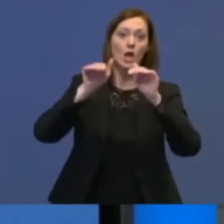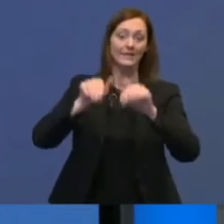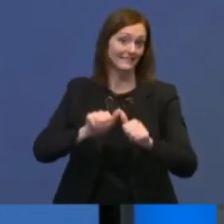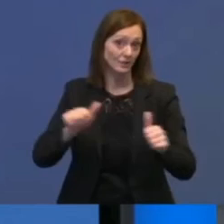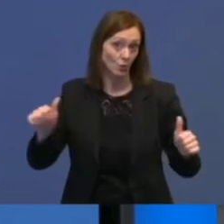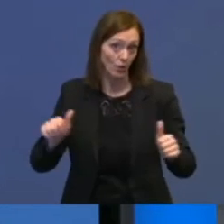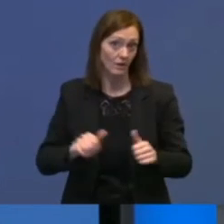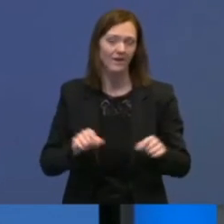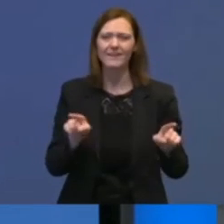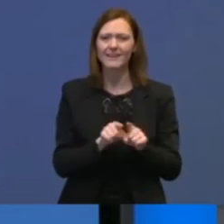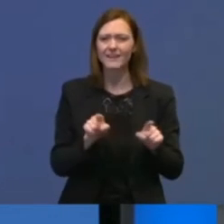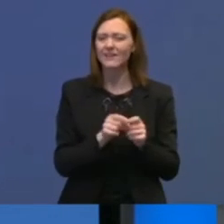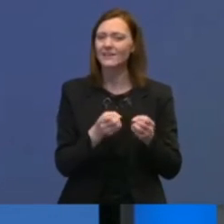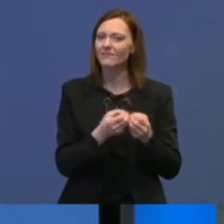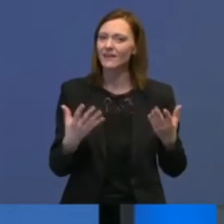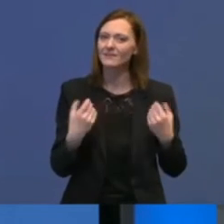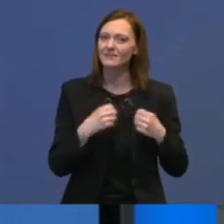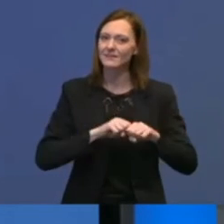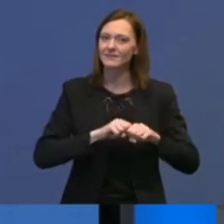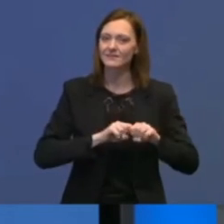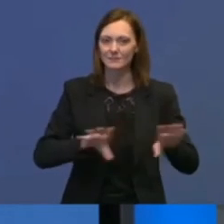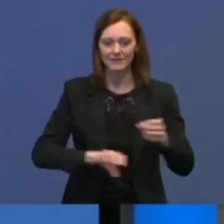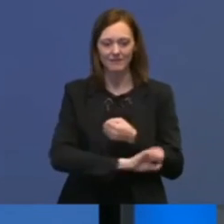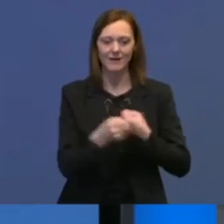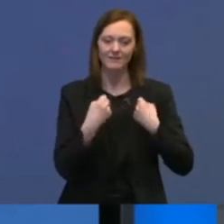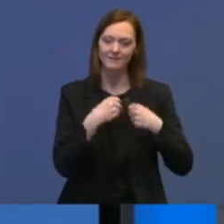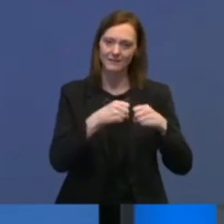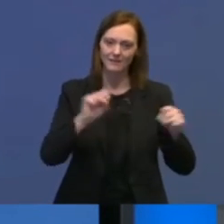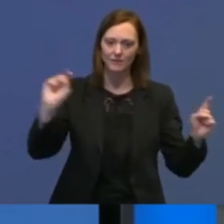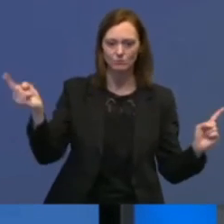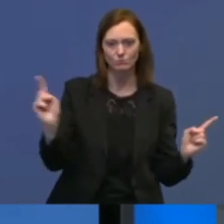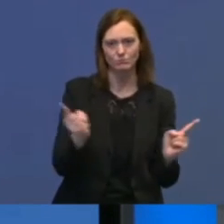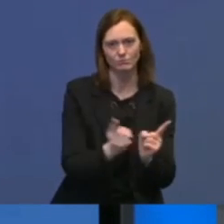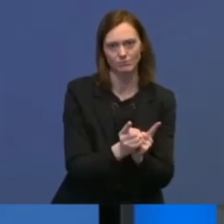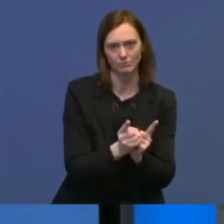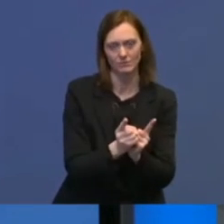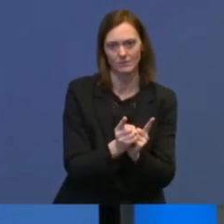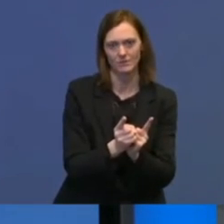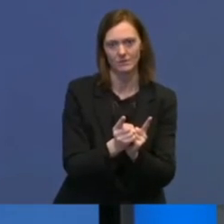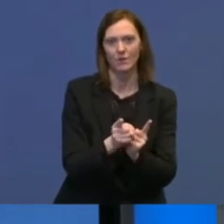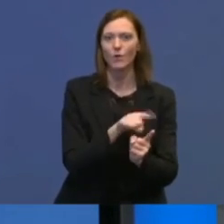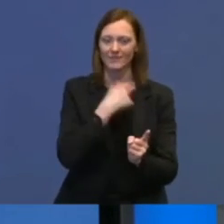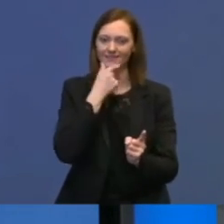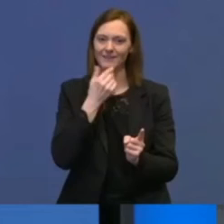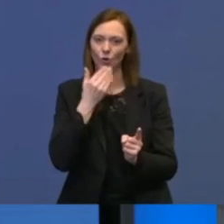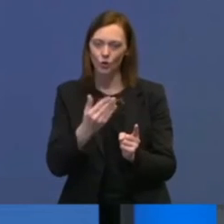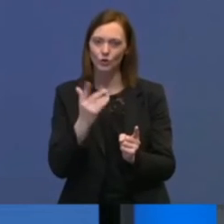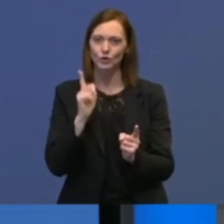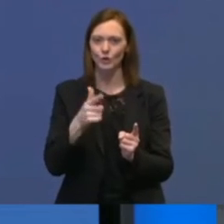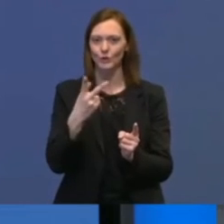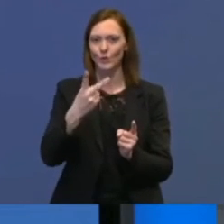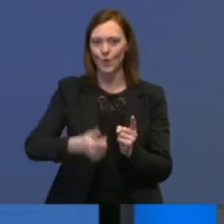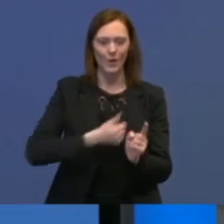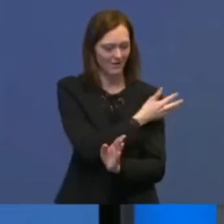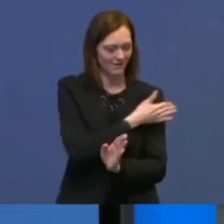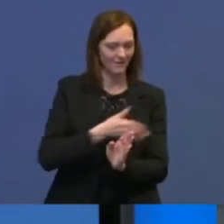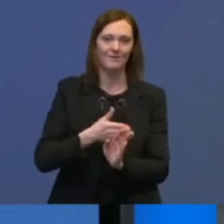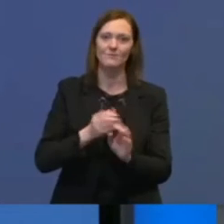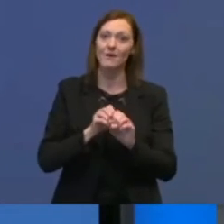safmarka, taa suwa chirta ayaan ku talalein na in hooslo ligo talabo in ka xakabayn taa eenei kuwedne udurka safmarka labassano.